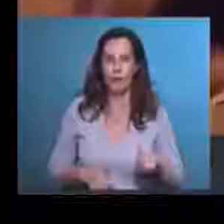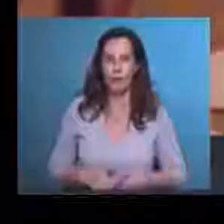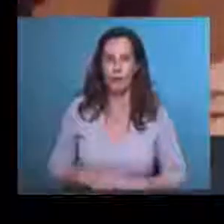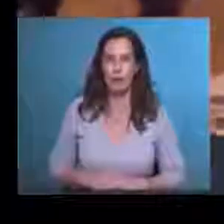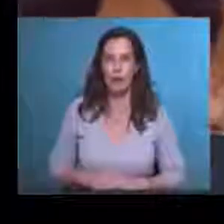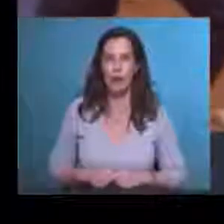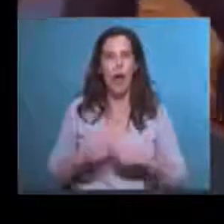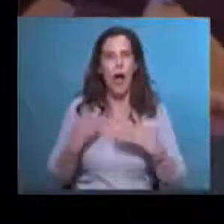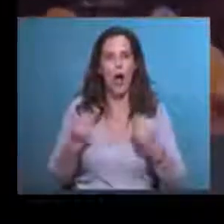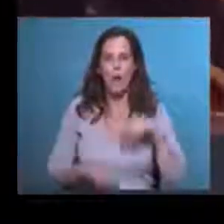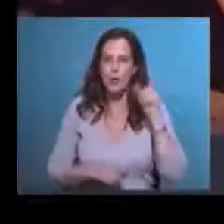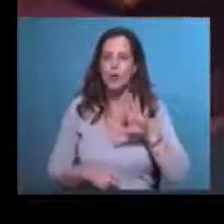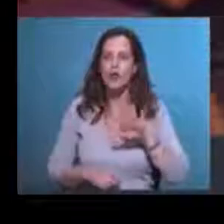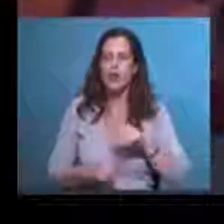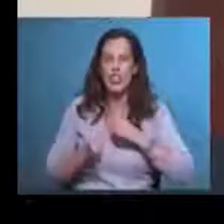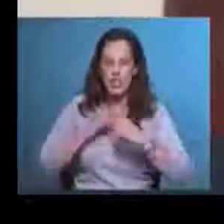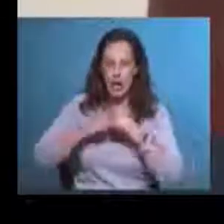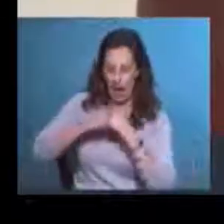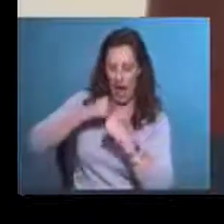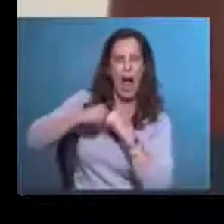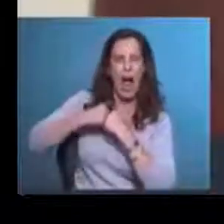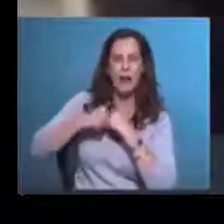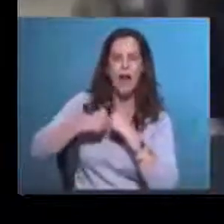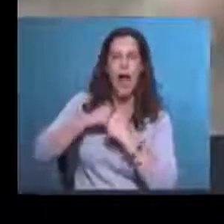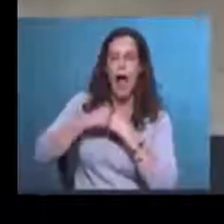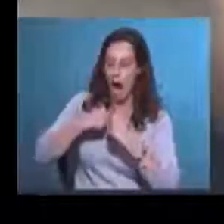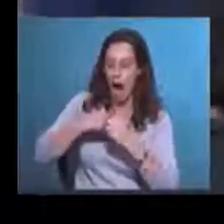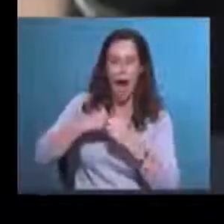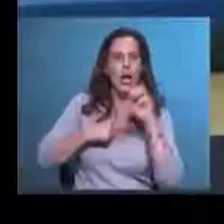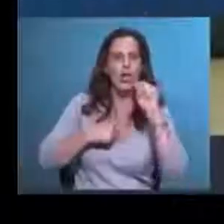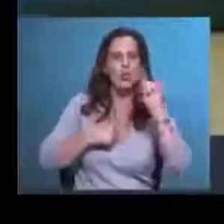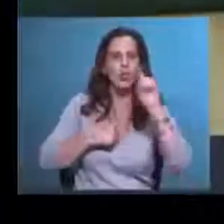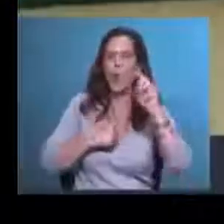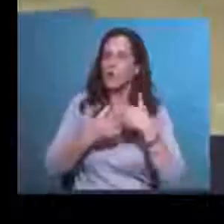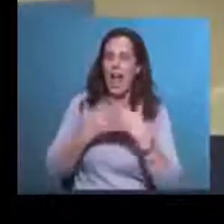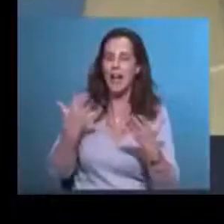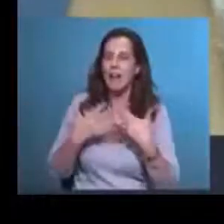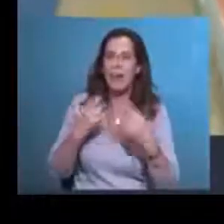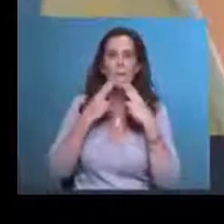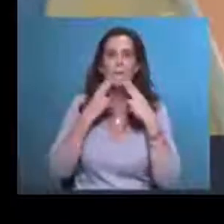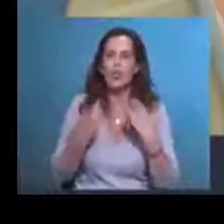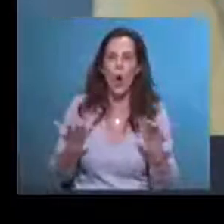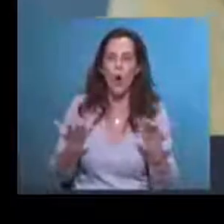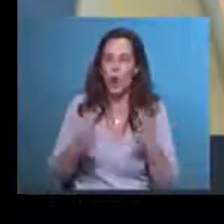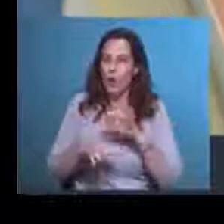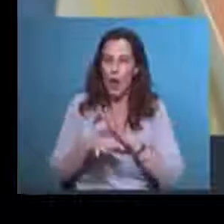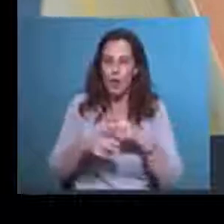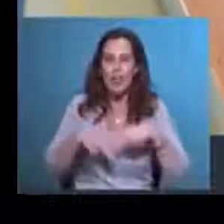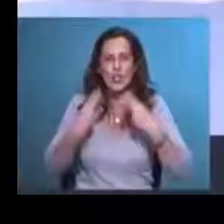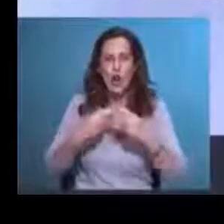רבבות בני אדם סובלים משחיקה של סחוס. הסחוס אינו יכול להשתקם, ואין עדיין פתרונות טובים לרפואה